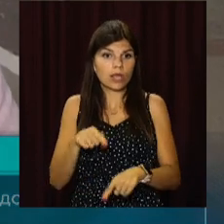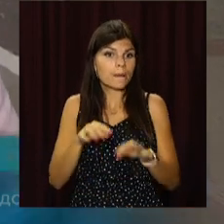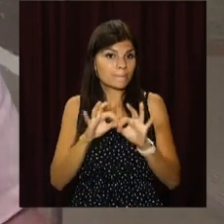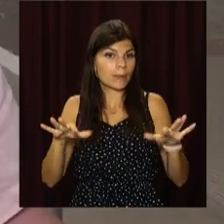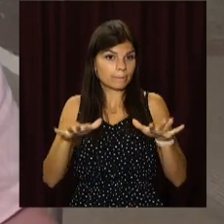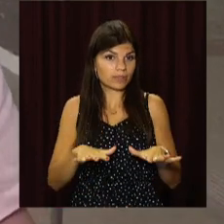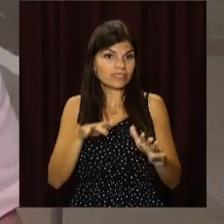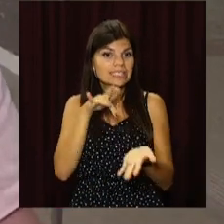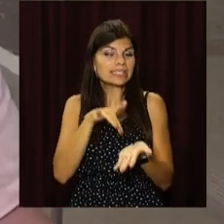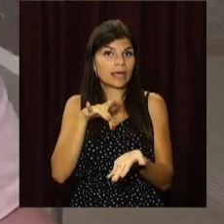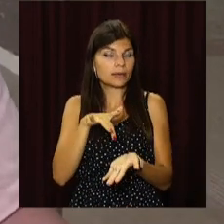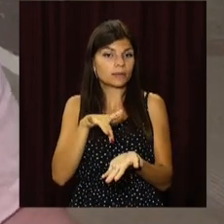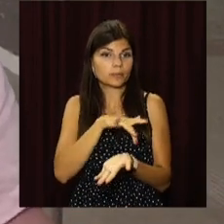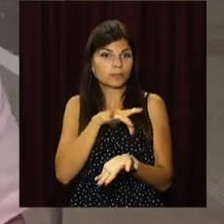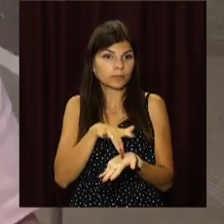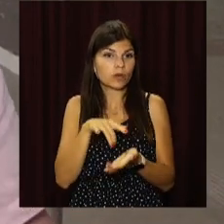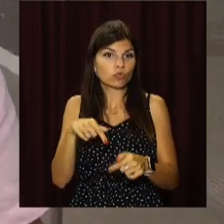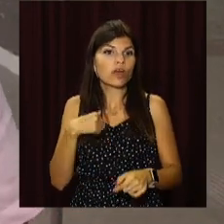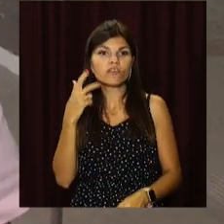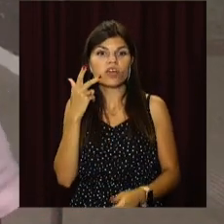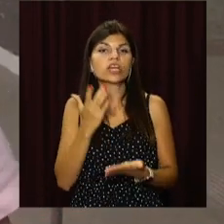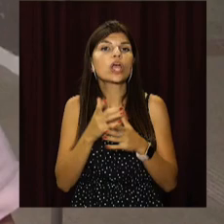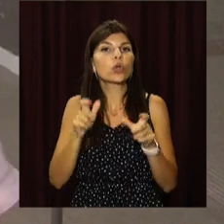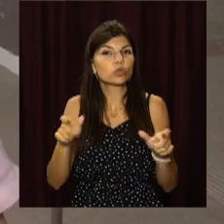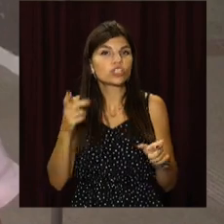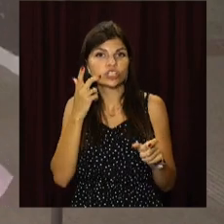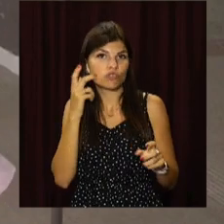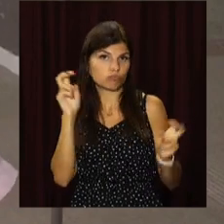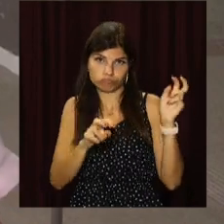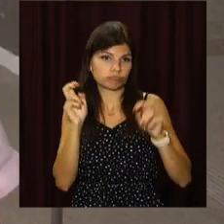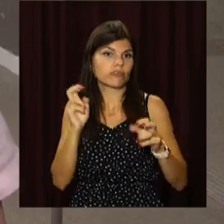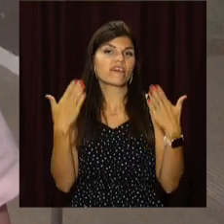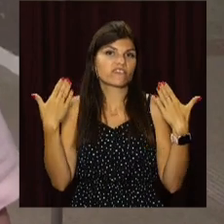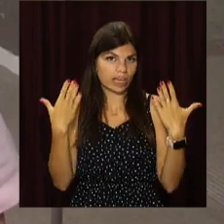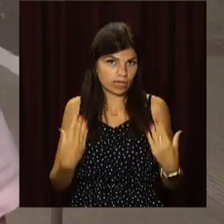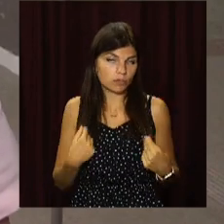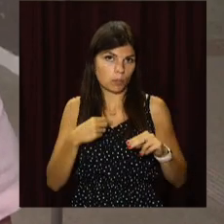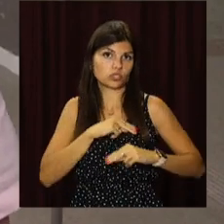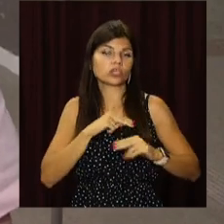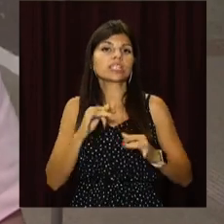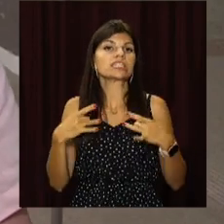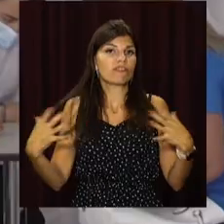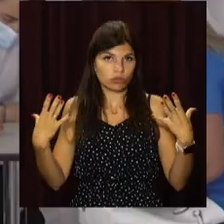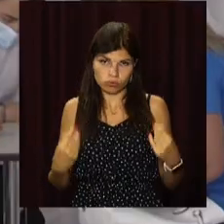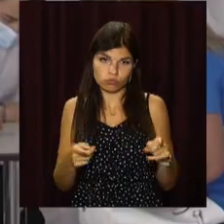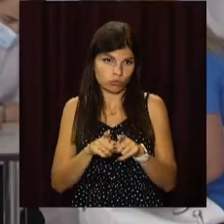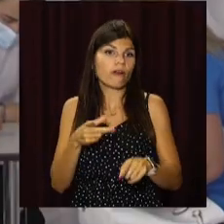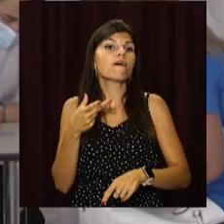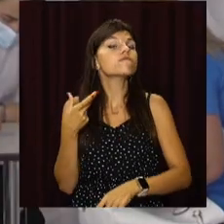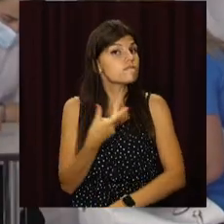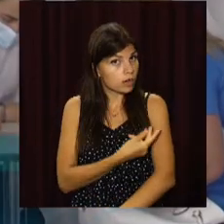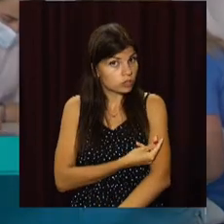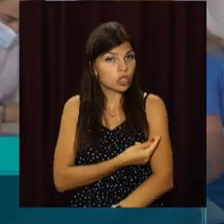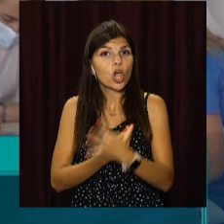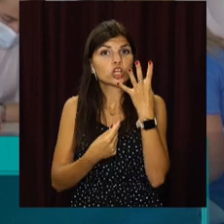прекрасному місті, в центрі міста. І у нас завжди тут є люди, завжди приходять люди. В вихідні дні ми працюємо, і в святкові дні. Вакцинують